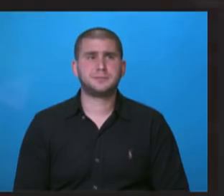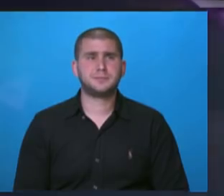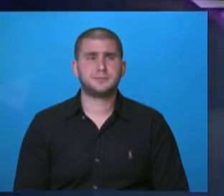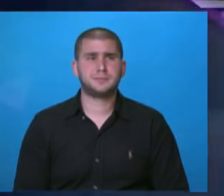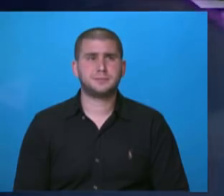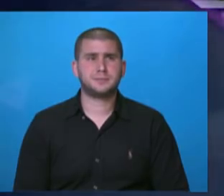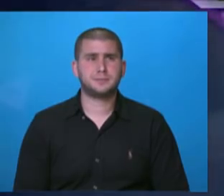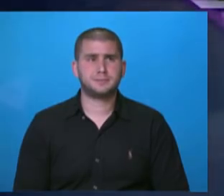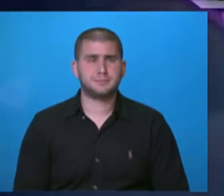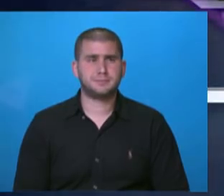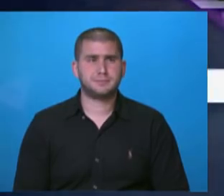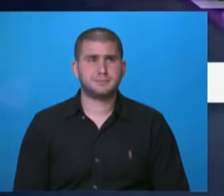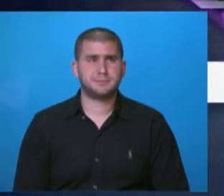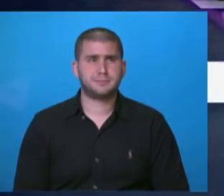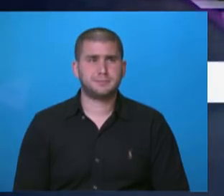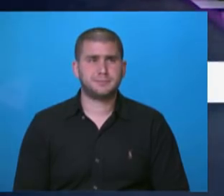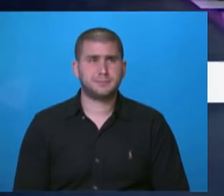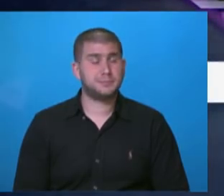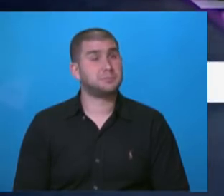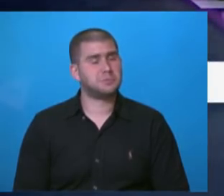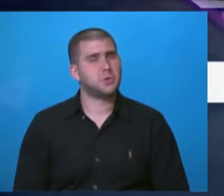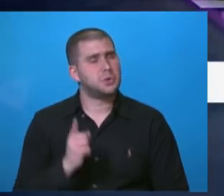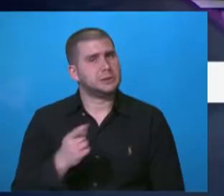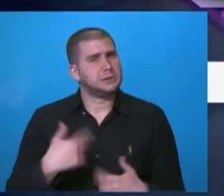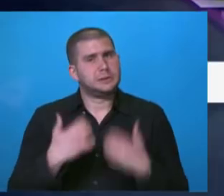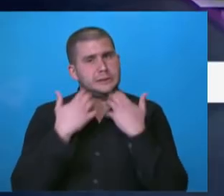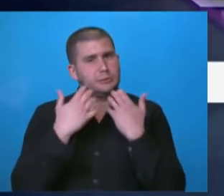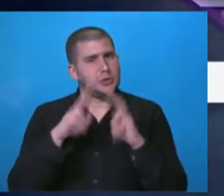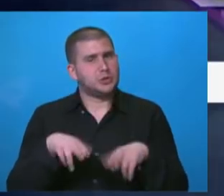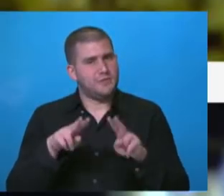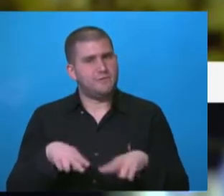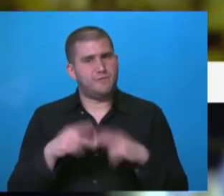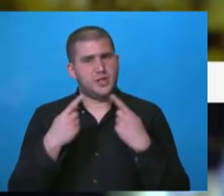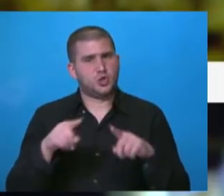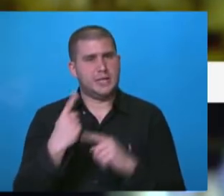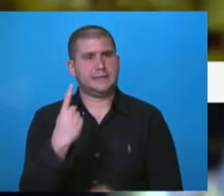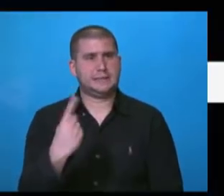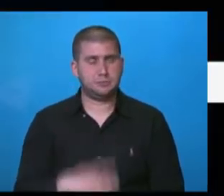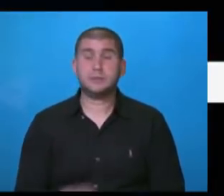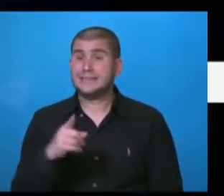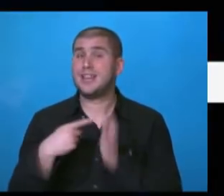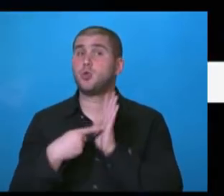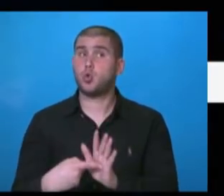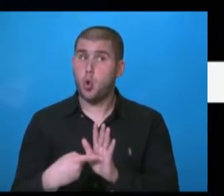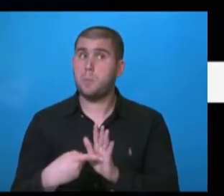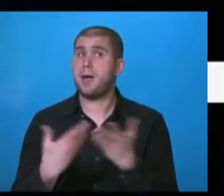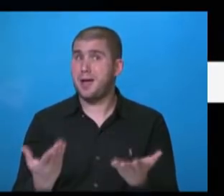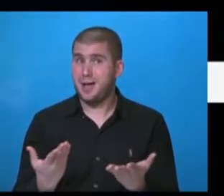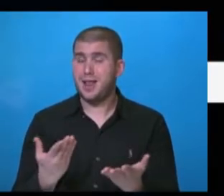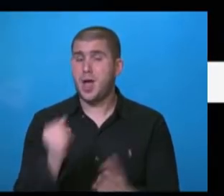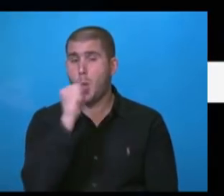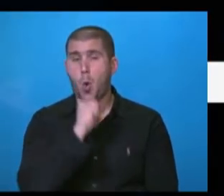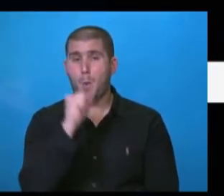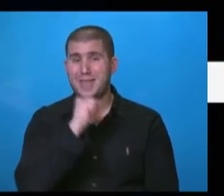I've got scars. טוב, איזה סיפור יש מאחורי השיר הזה. אז הנה דוגמה, למשל, לאומנים